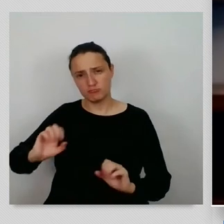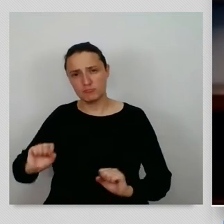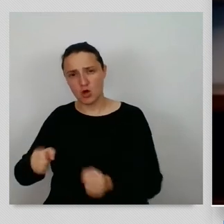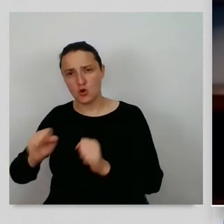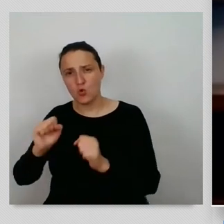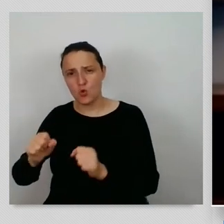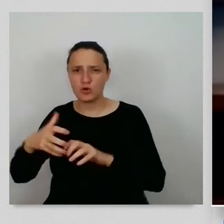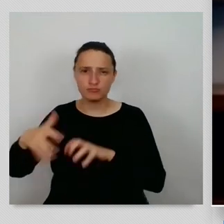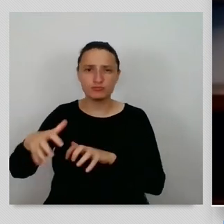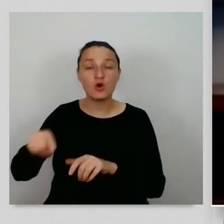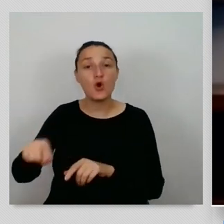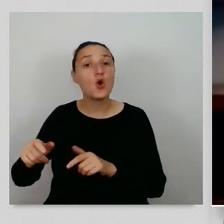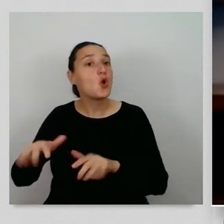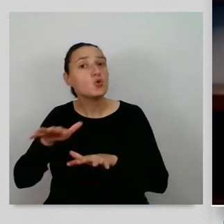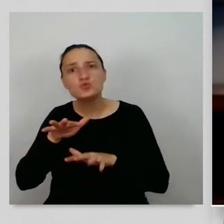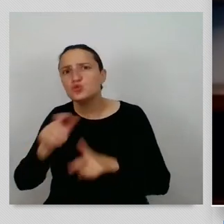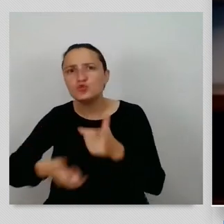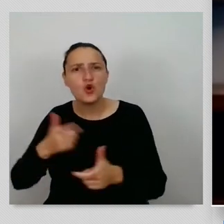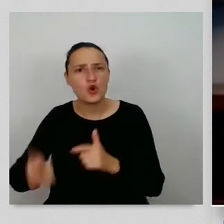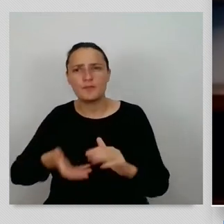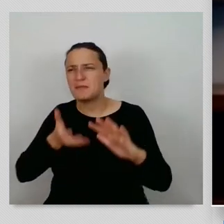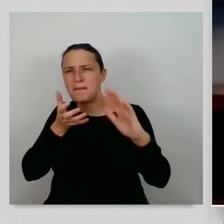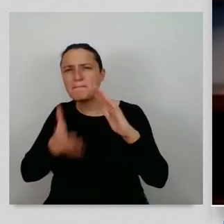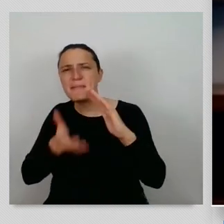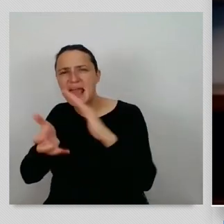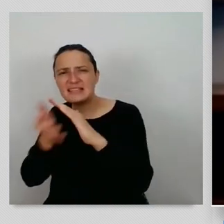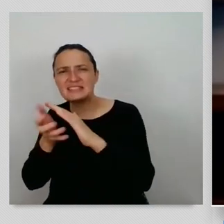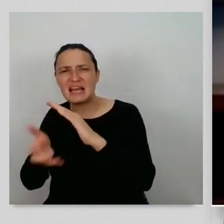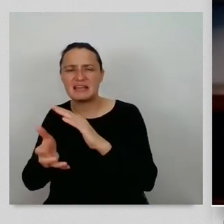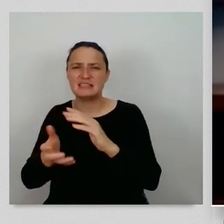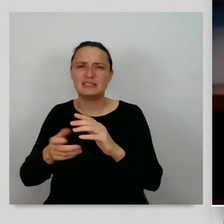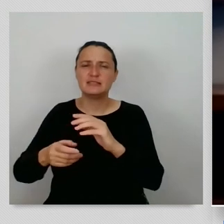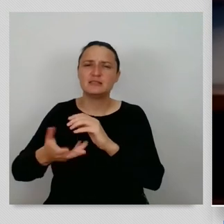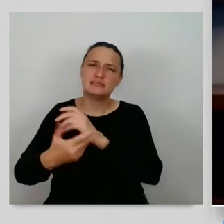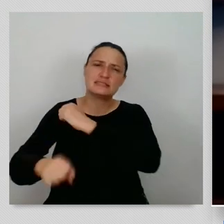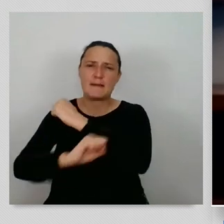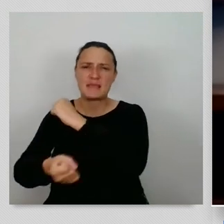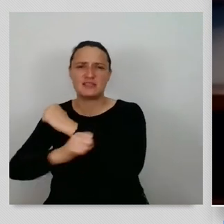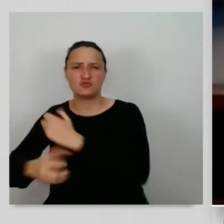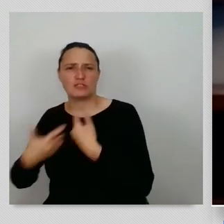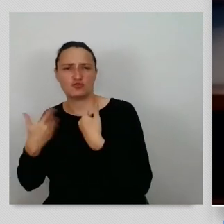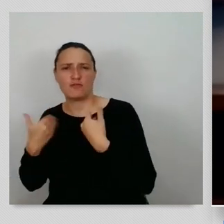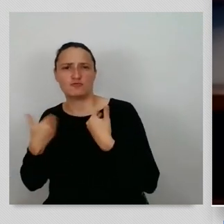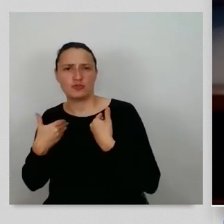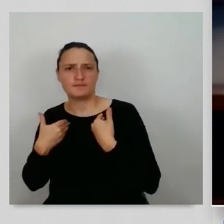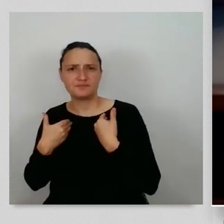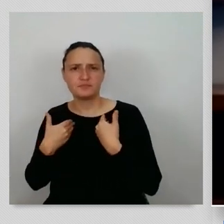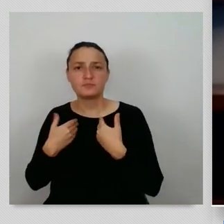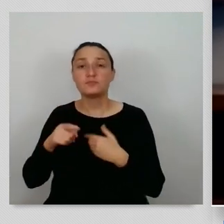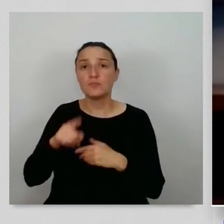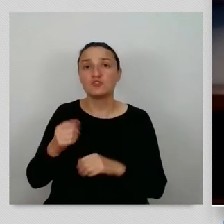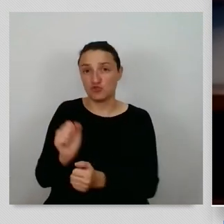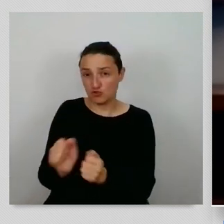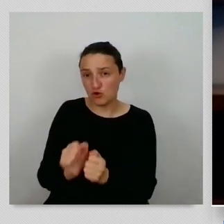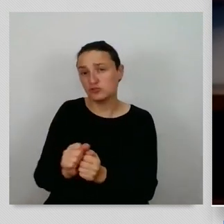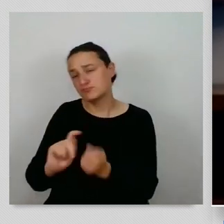dużo robimy na przykład, żeby zmienić piece, które są trujące na piece, które są mniej trujące. Natomiast na przykład nie robi się wiele w tej sprawie,